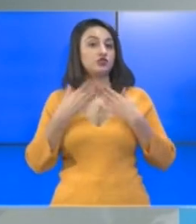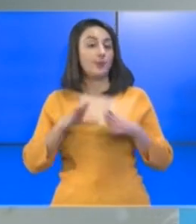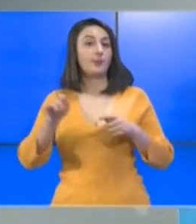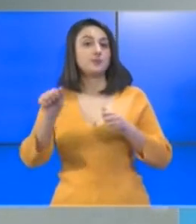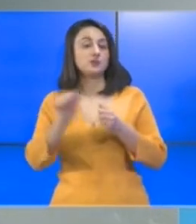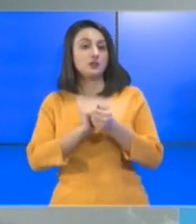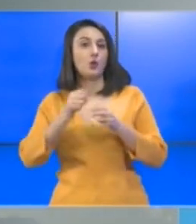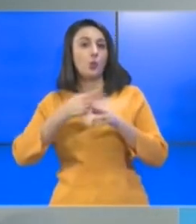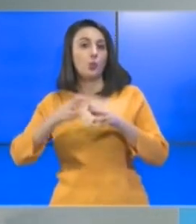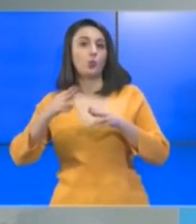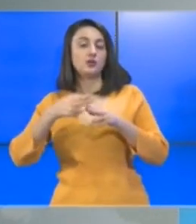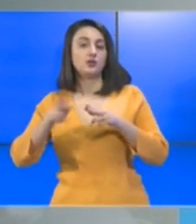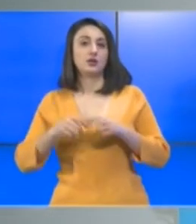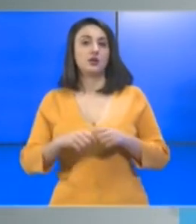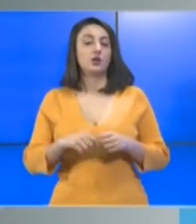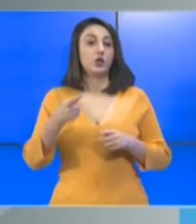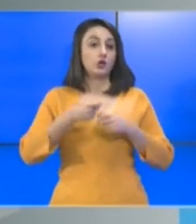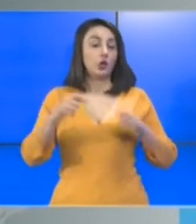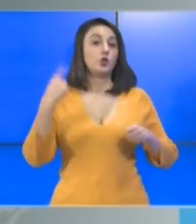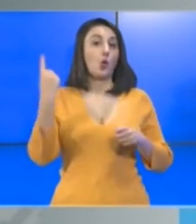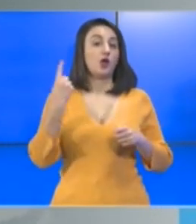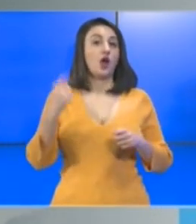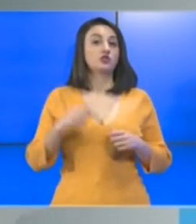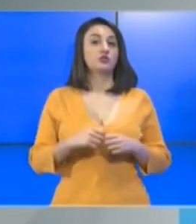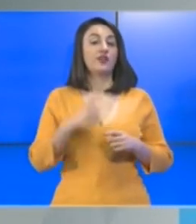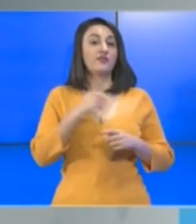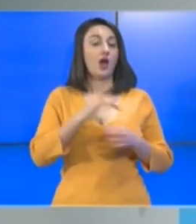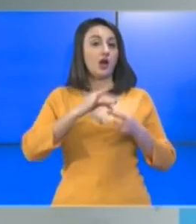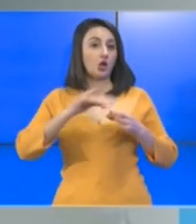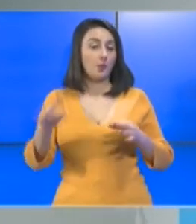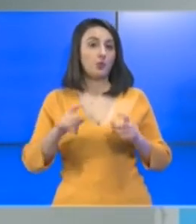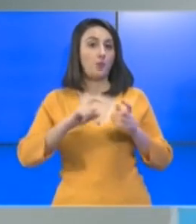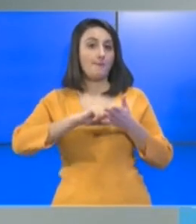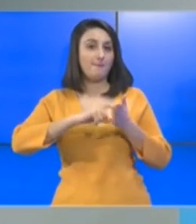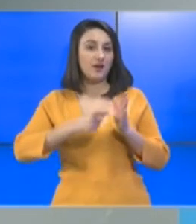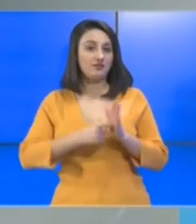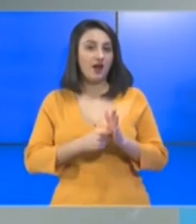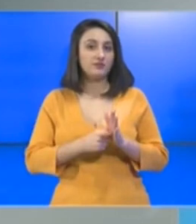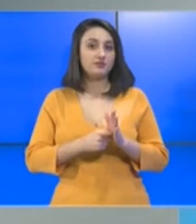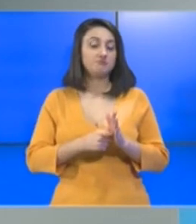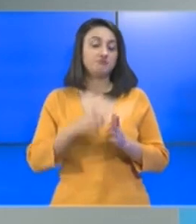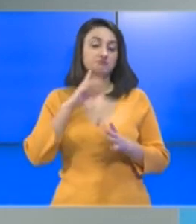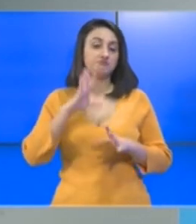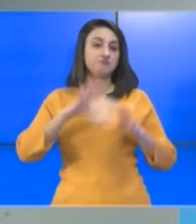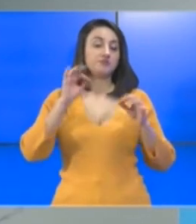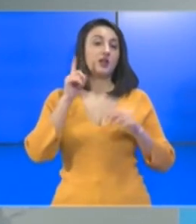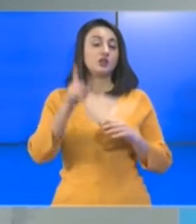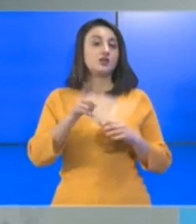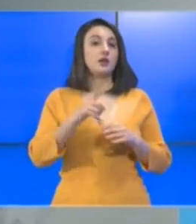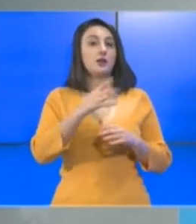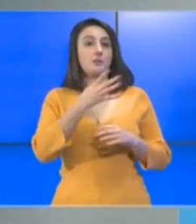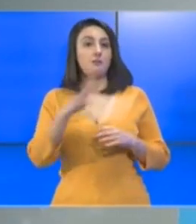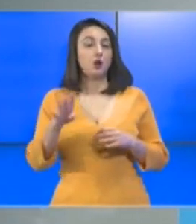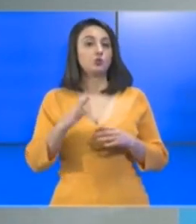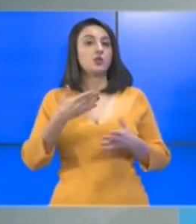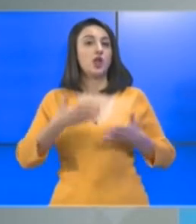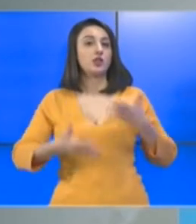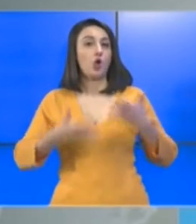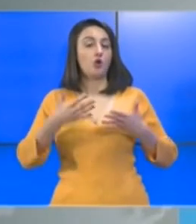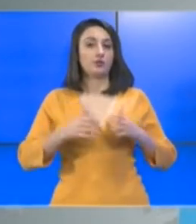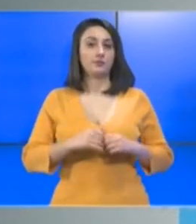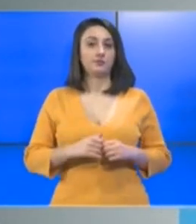măturăm bine peste, prin tot orașul, în fiecare kilometru pătrat, în medie vom găsi aceste 400 de tone